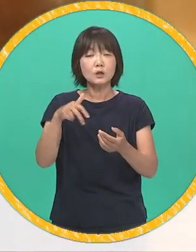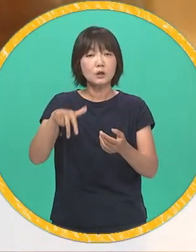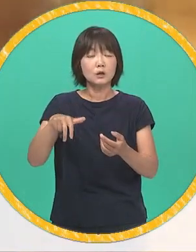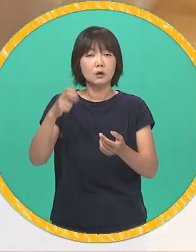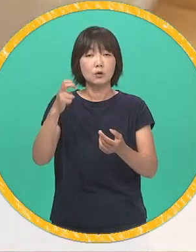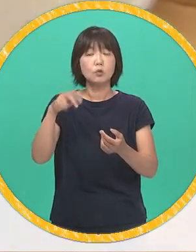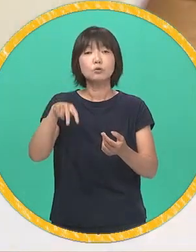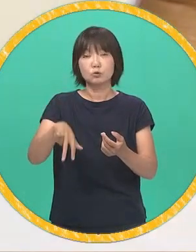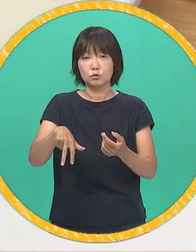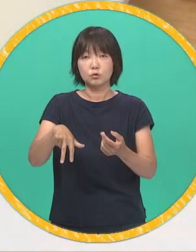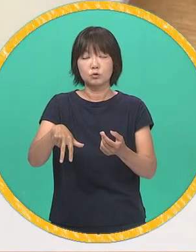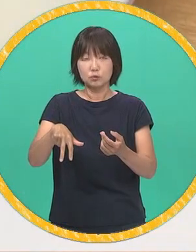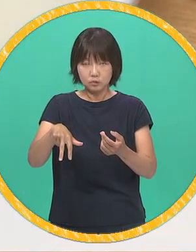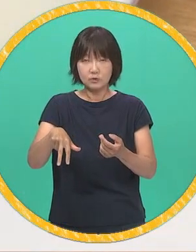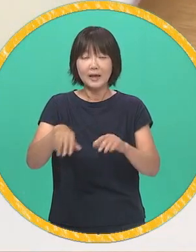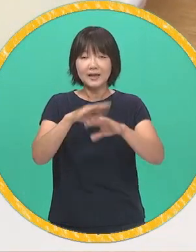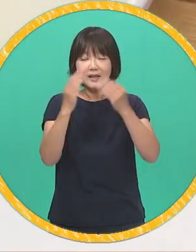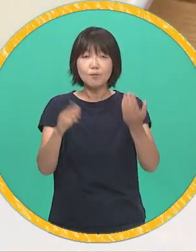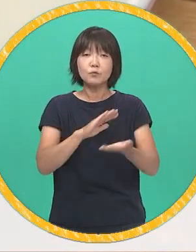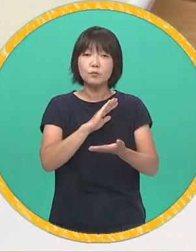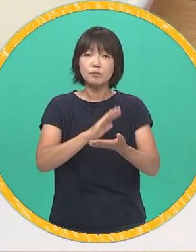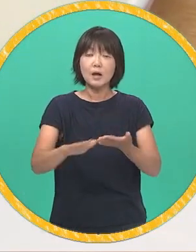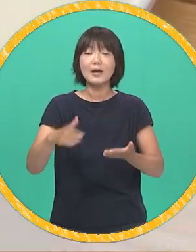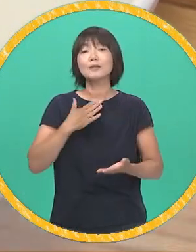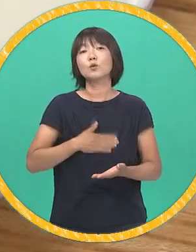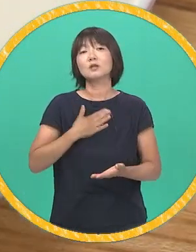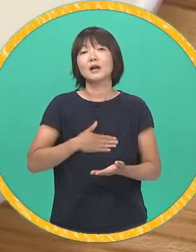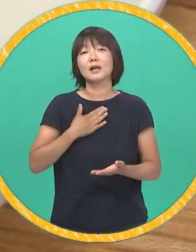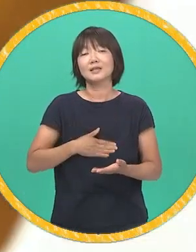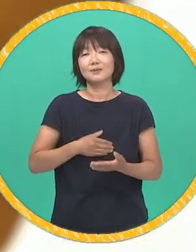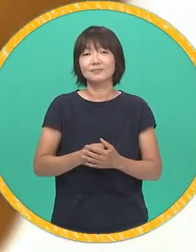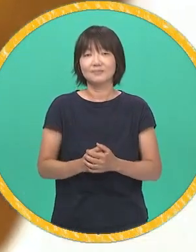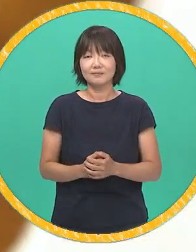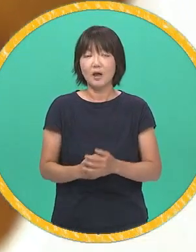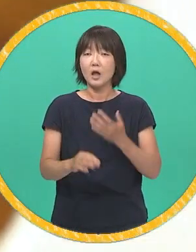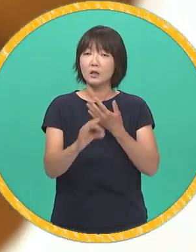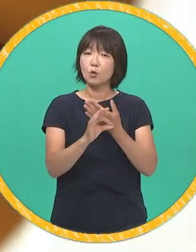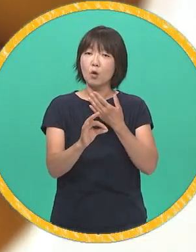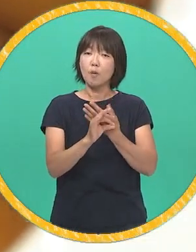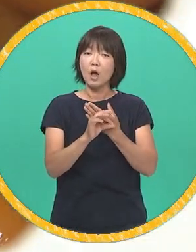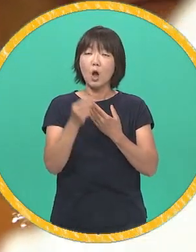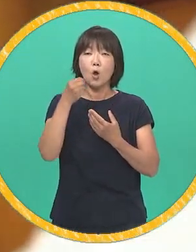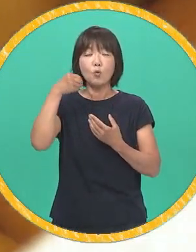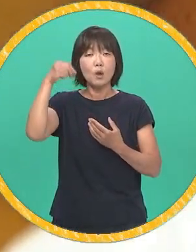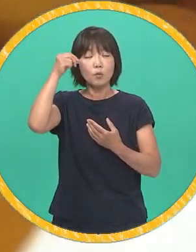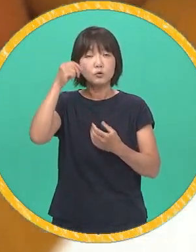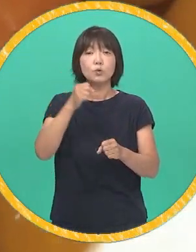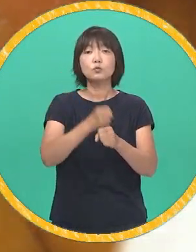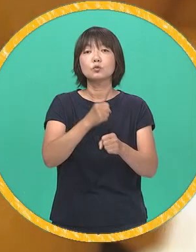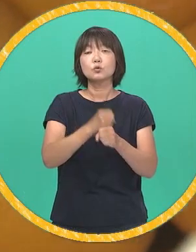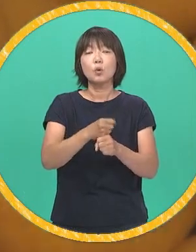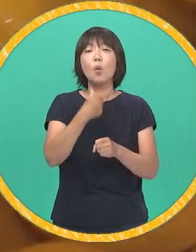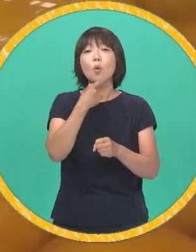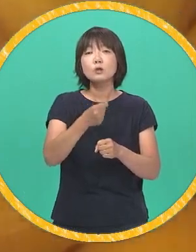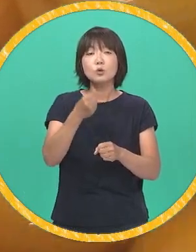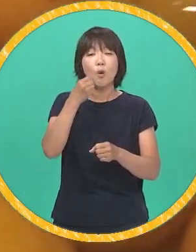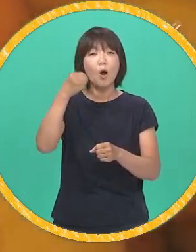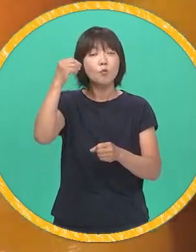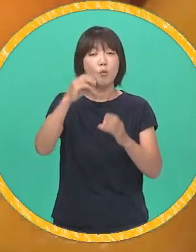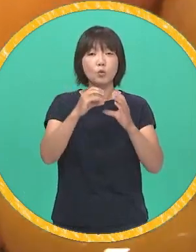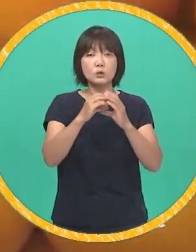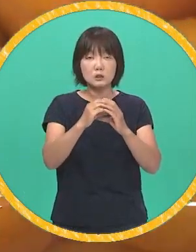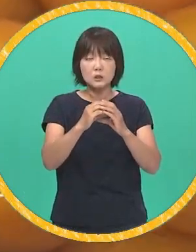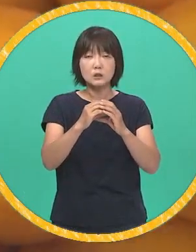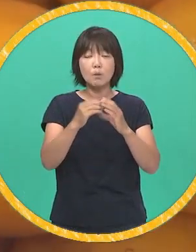気持ちがいいですよね全て使いケルって言うことができると例えば梅干しを作るとほしいのよ星なんですけど